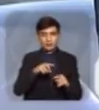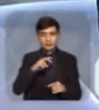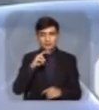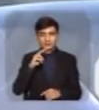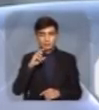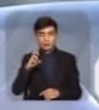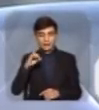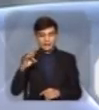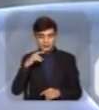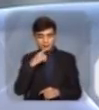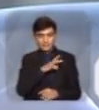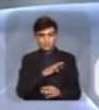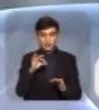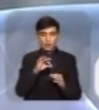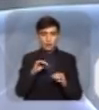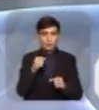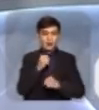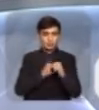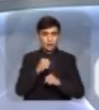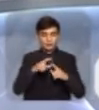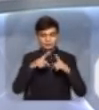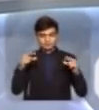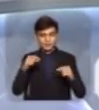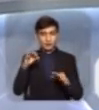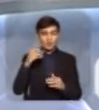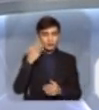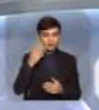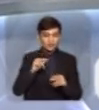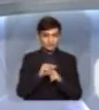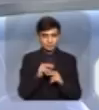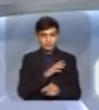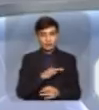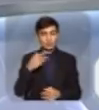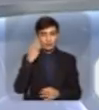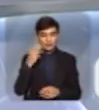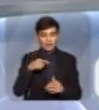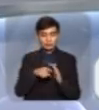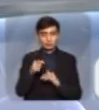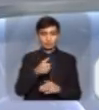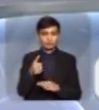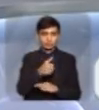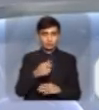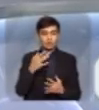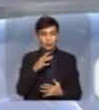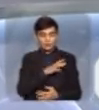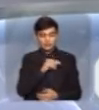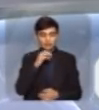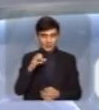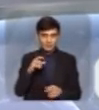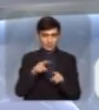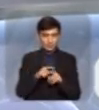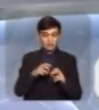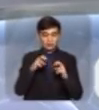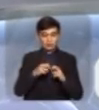назвал отсутствие табличек на двигателях самолетов, из-за чего невозможно отслеживать часы и циклы использования